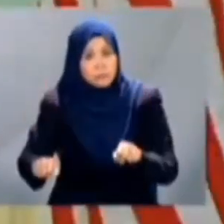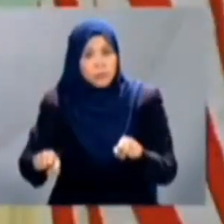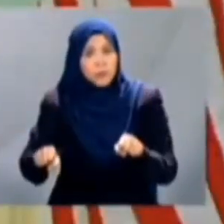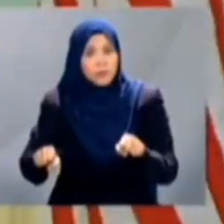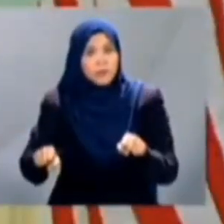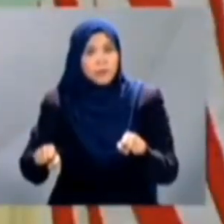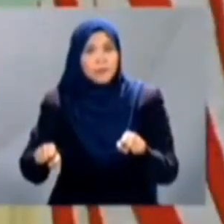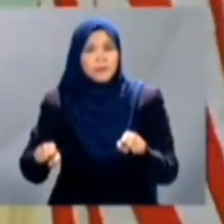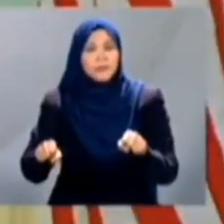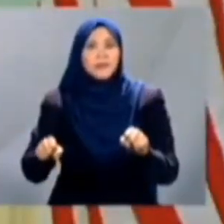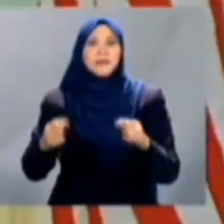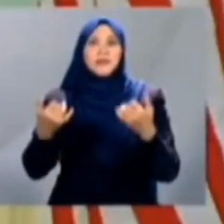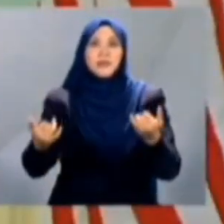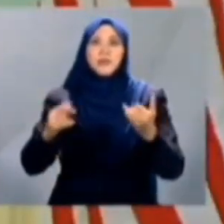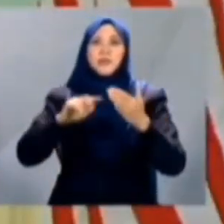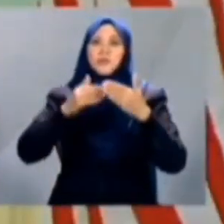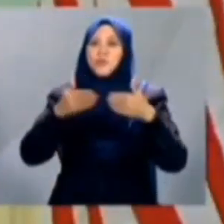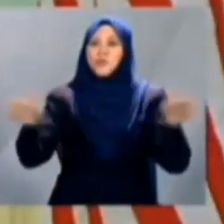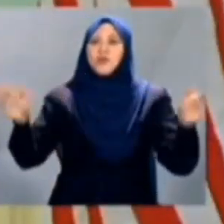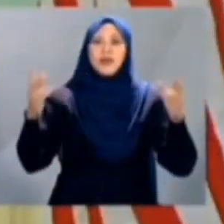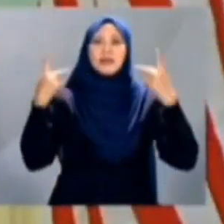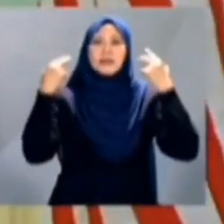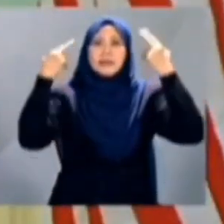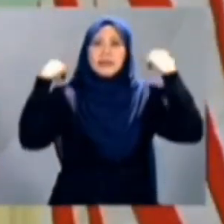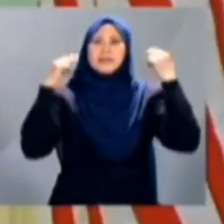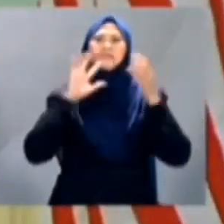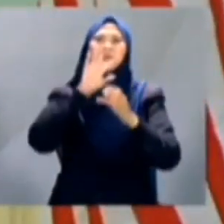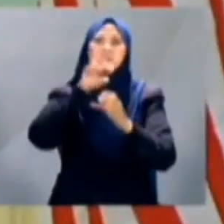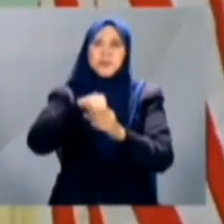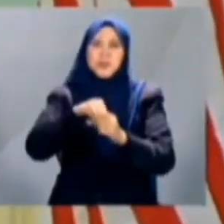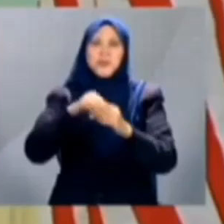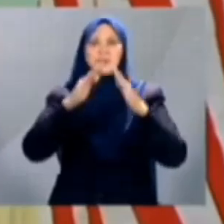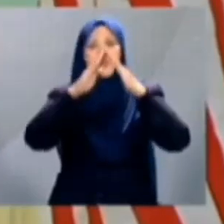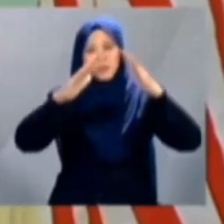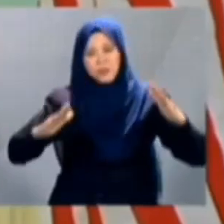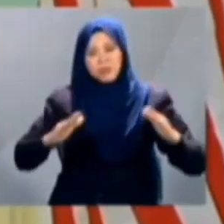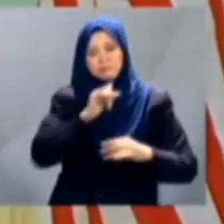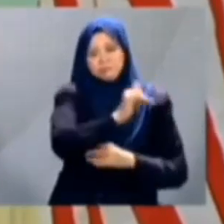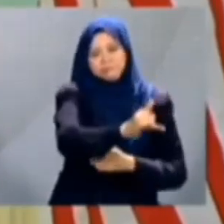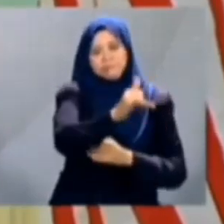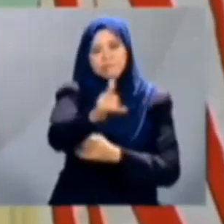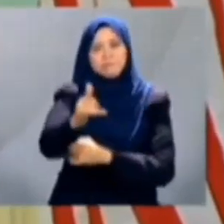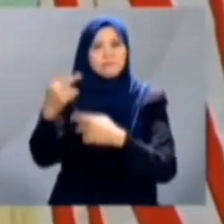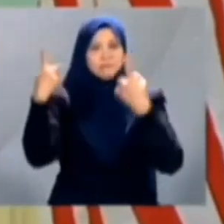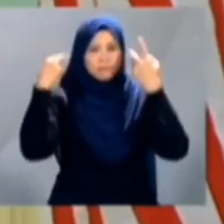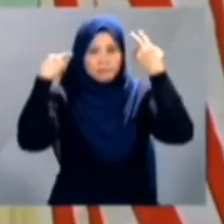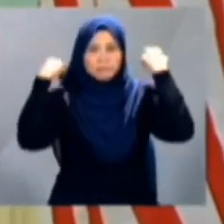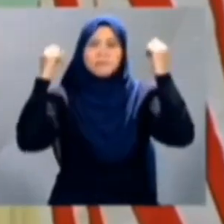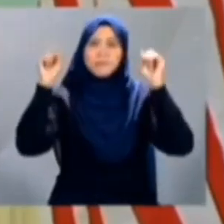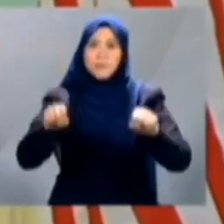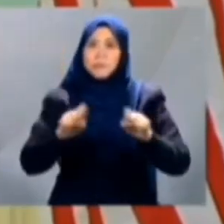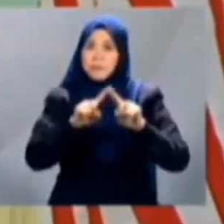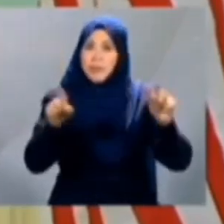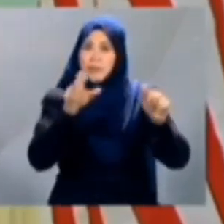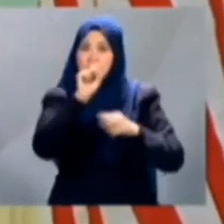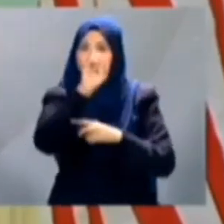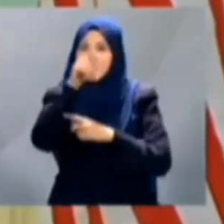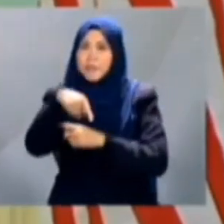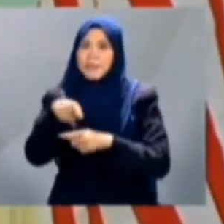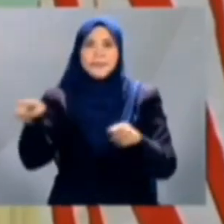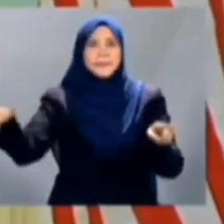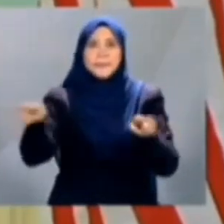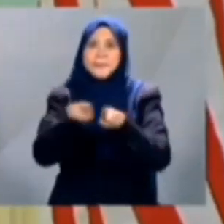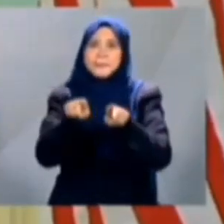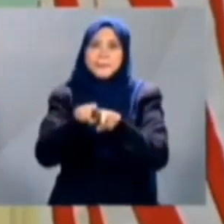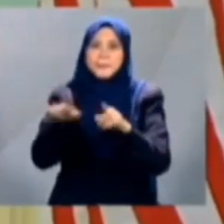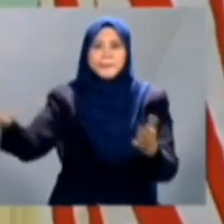deh pada gojek Ambon nih jadi termasuklah rumah ke rumah dan er shopee nya sama